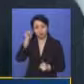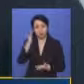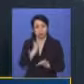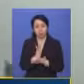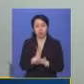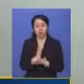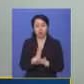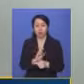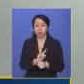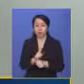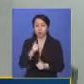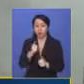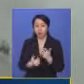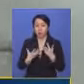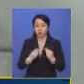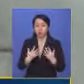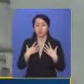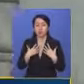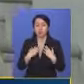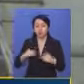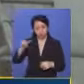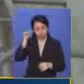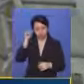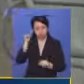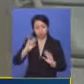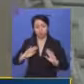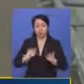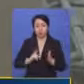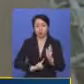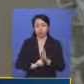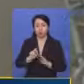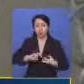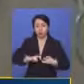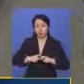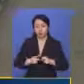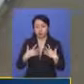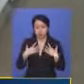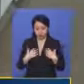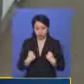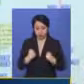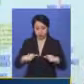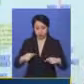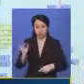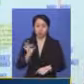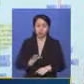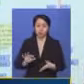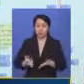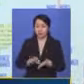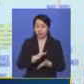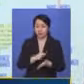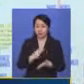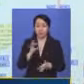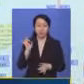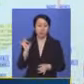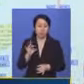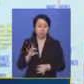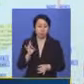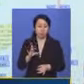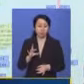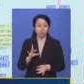датчик, который каждый день оценивает состояние поголовья. И в случае возникновения проблем со здоровьем или другими моментами, сразу же подает сигнал на пульт